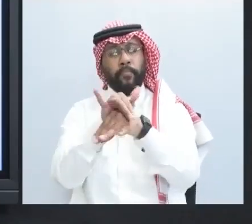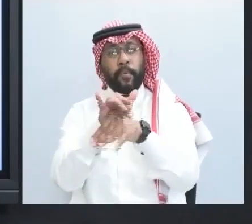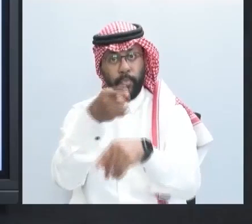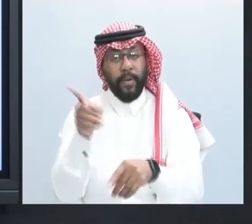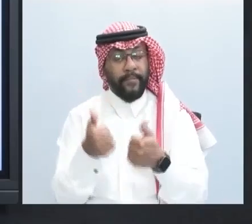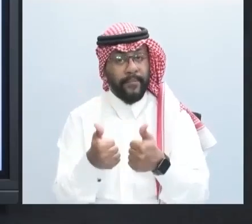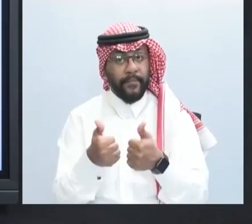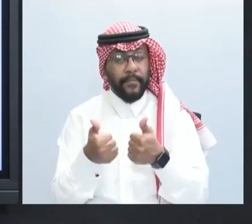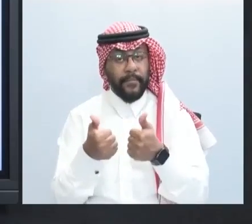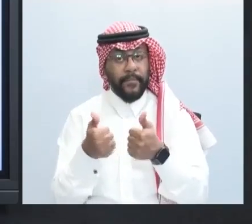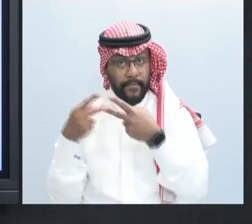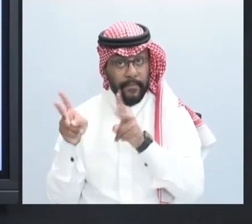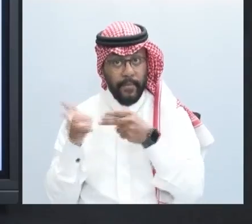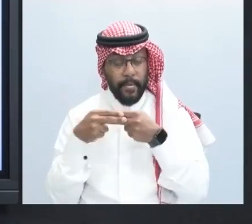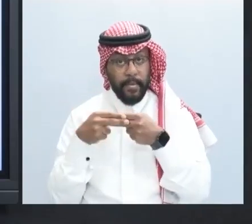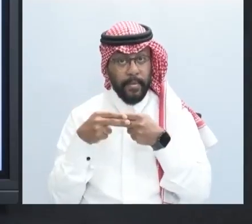الغير